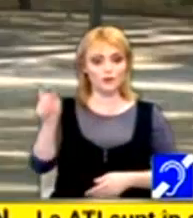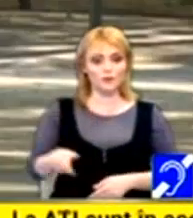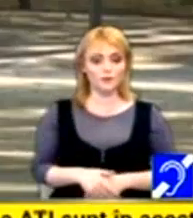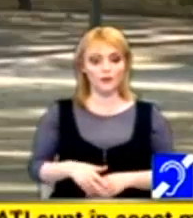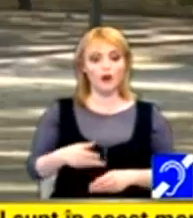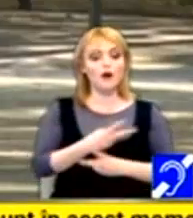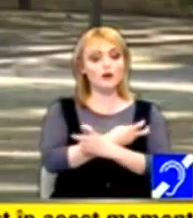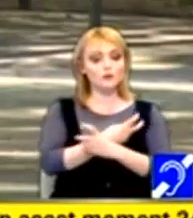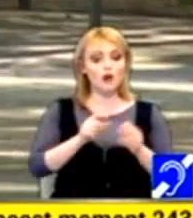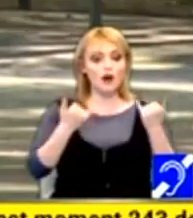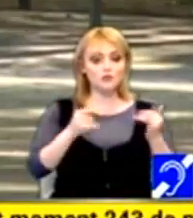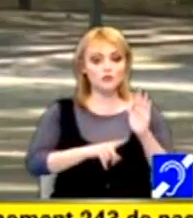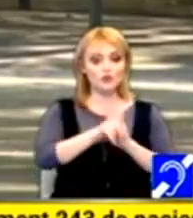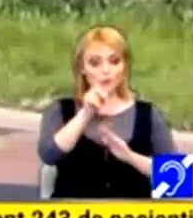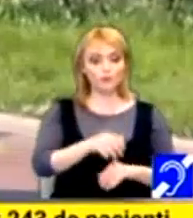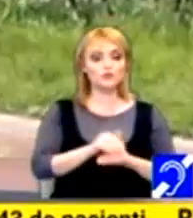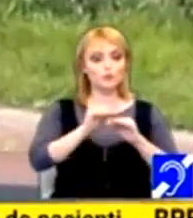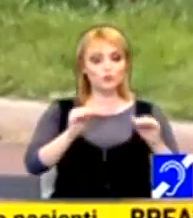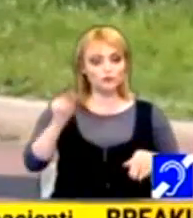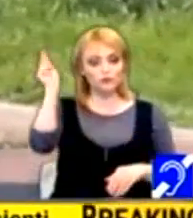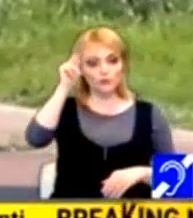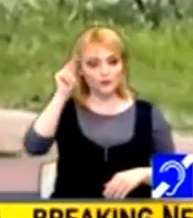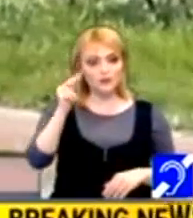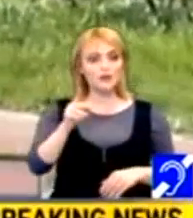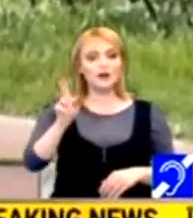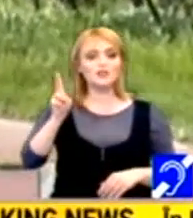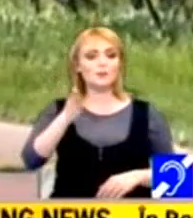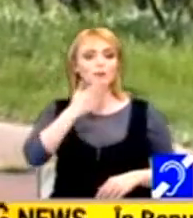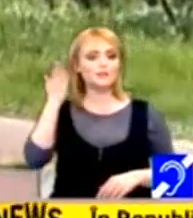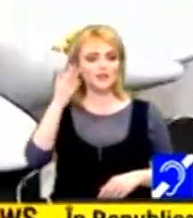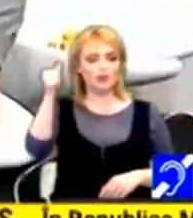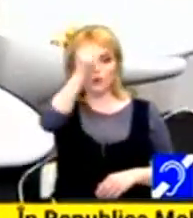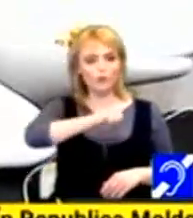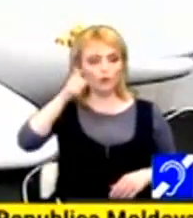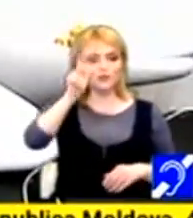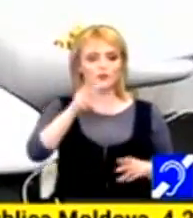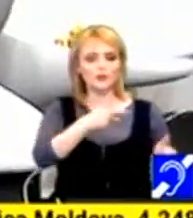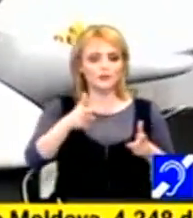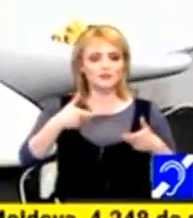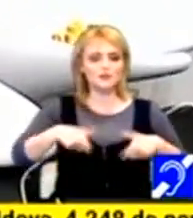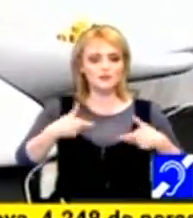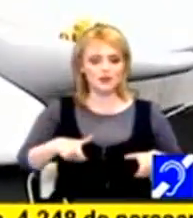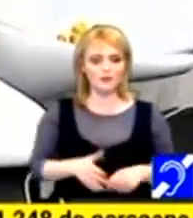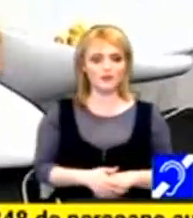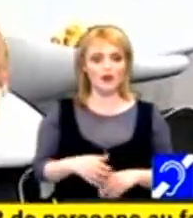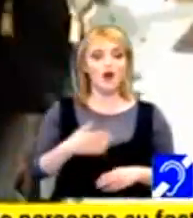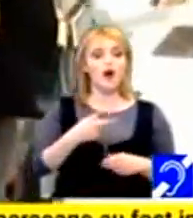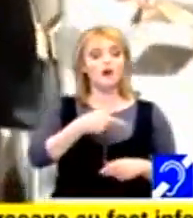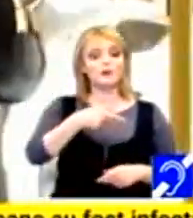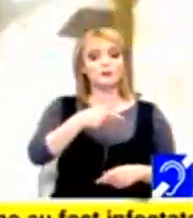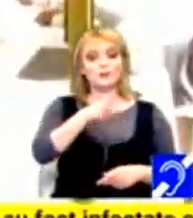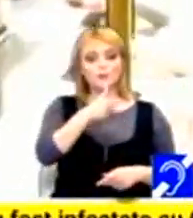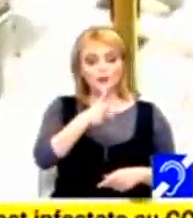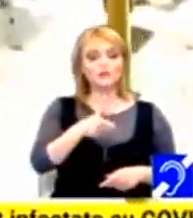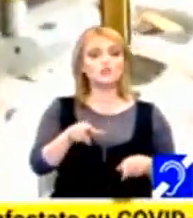În Austria au început astăzi cursurile elevii din ultimul an care se pregătesc pentru bacalaureat. În Belgia, masca e obligatorie de azi